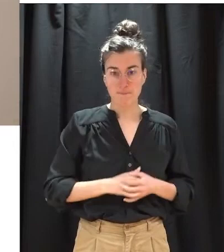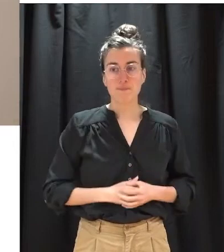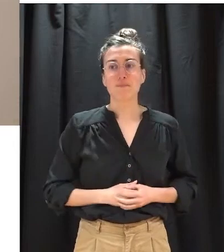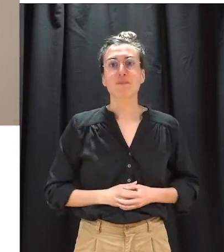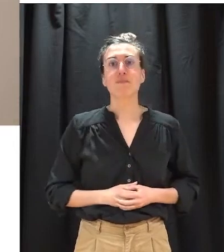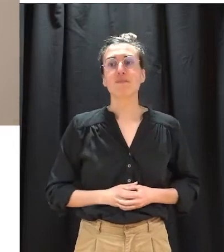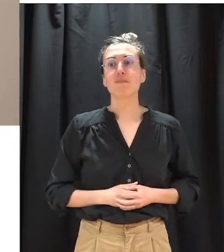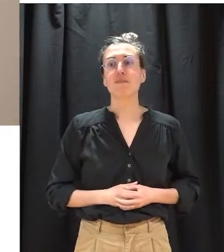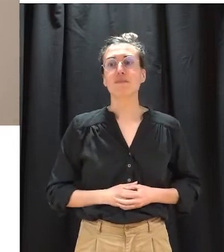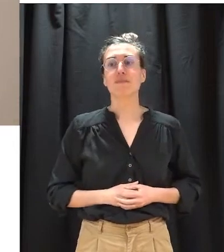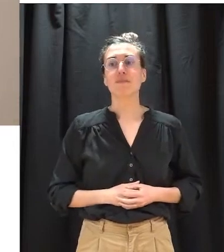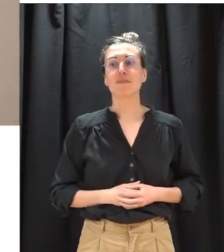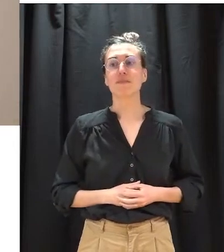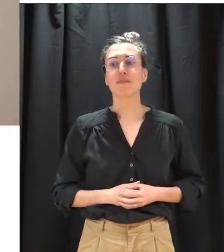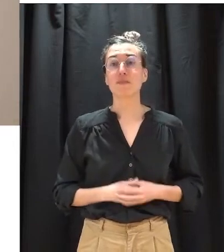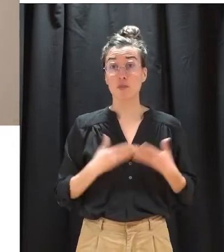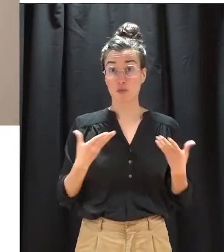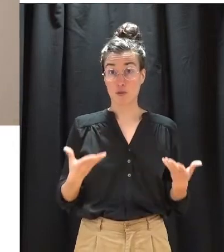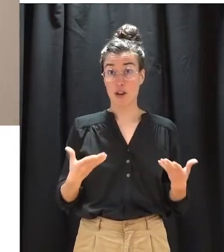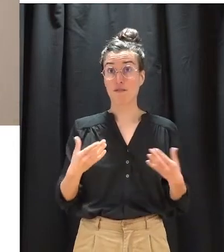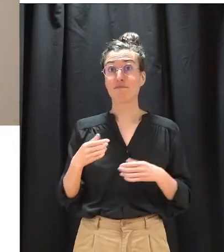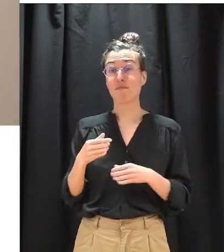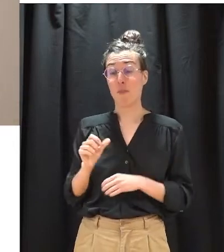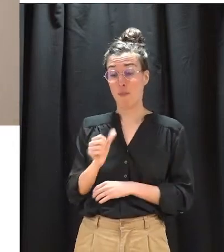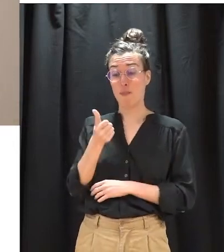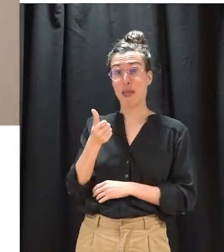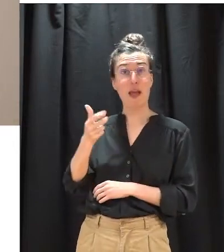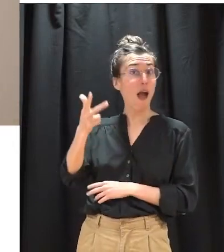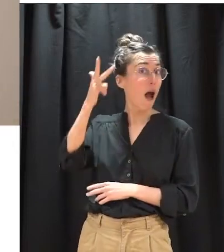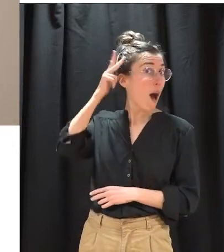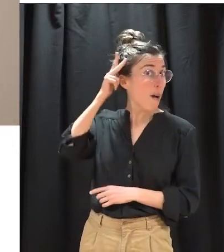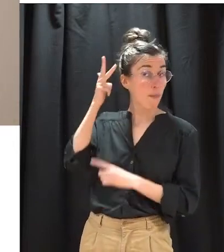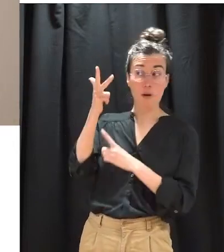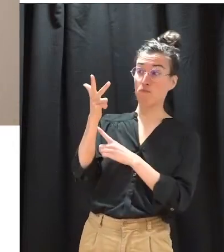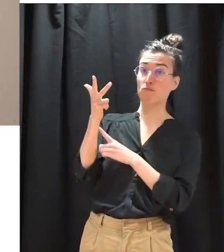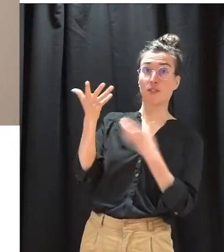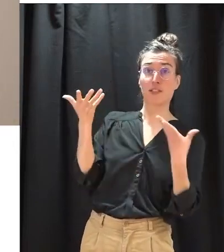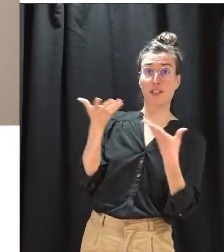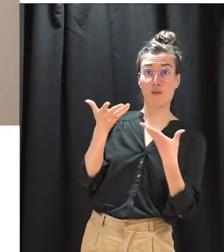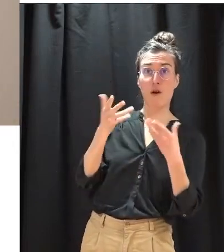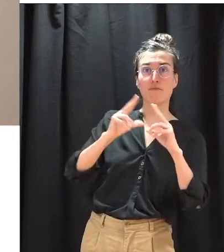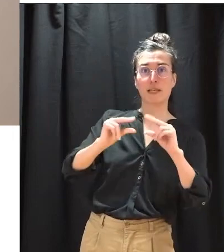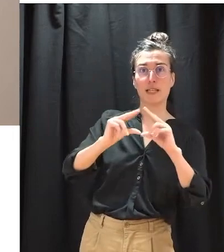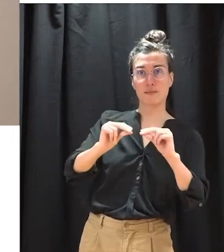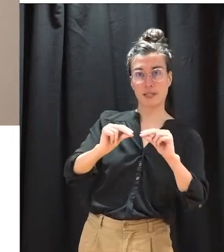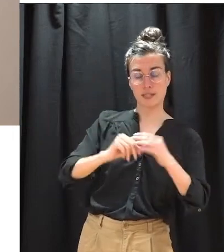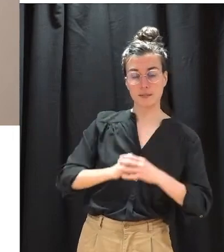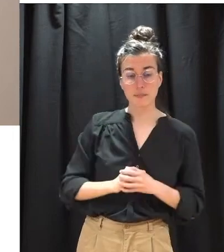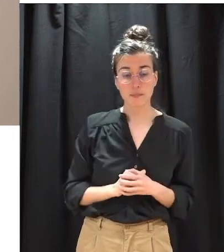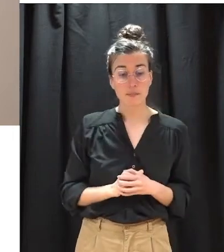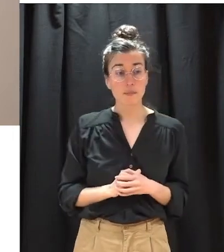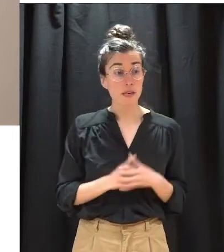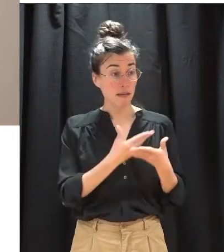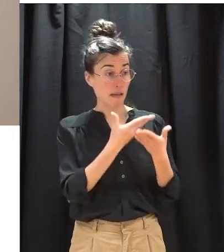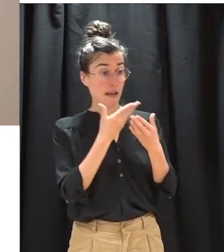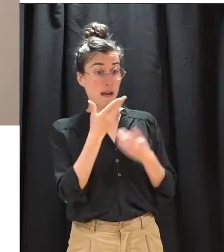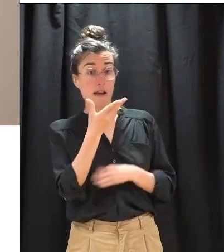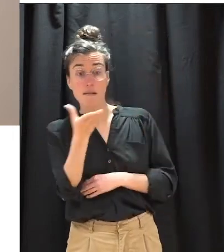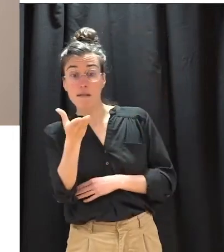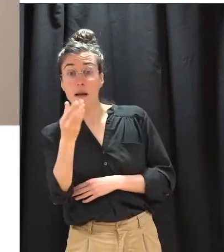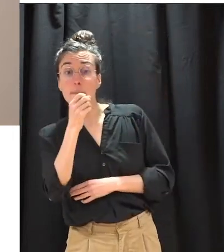petit peu ce qu'est l'implant cochléaire, ce que ça implique aussi pour les parents lorsqu'ils font ce choix de poser un implant cochléaire à leurs